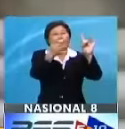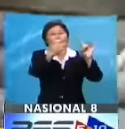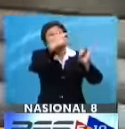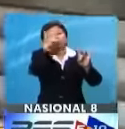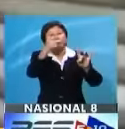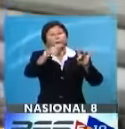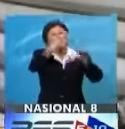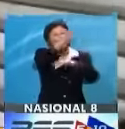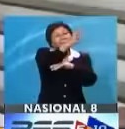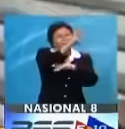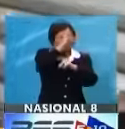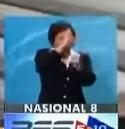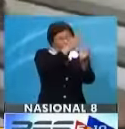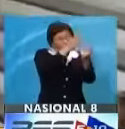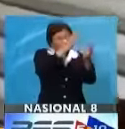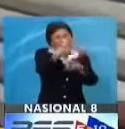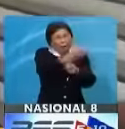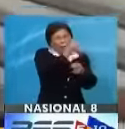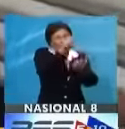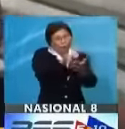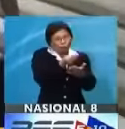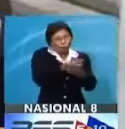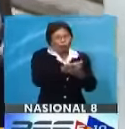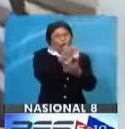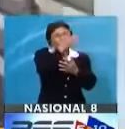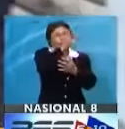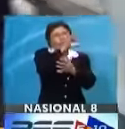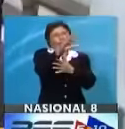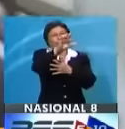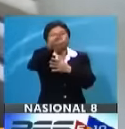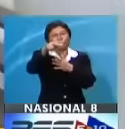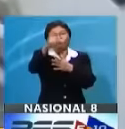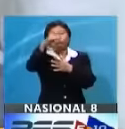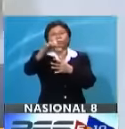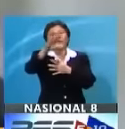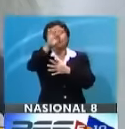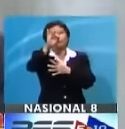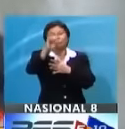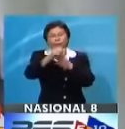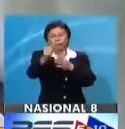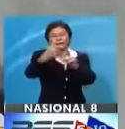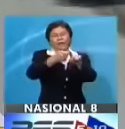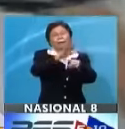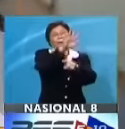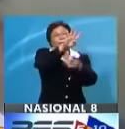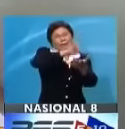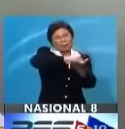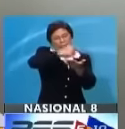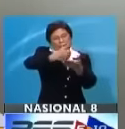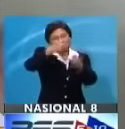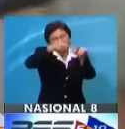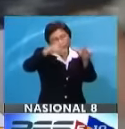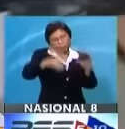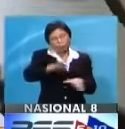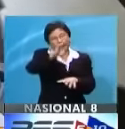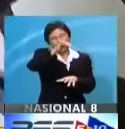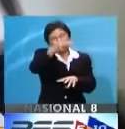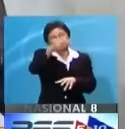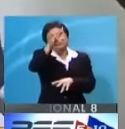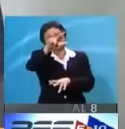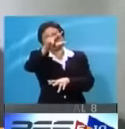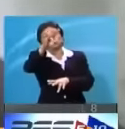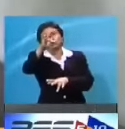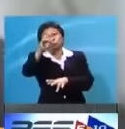atas 16 pertuduhan mengambil wang berjumlah RM85,180 daripada 4 akaun penumpang